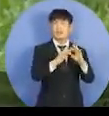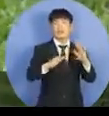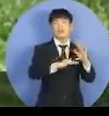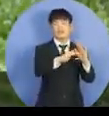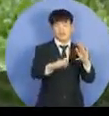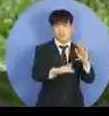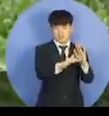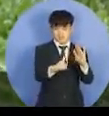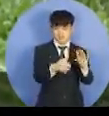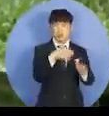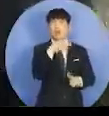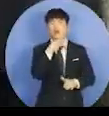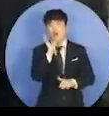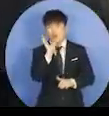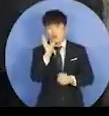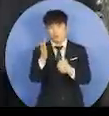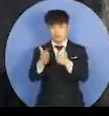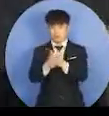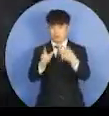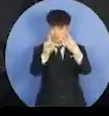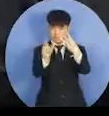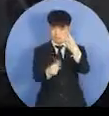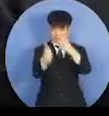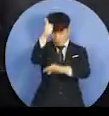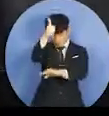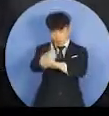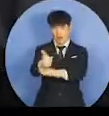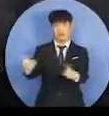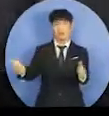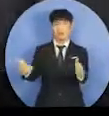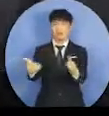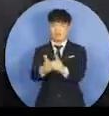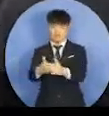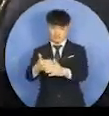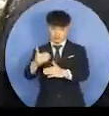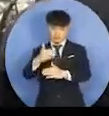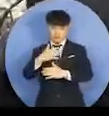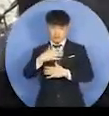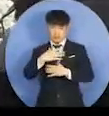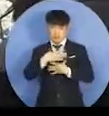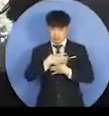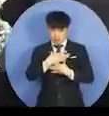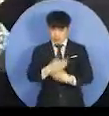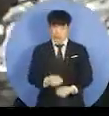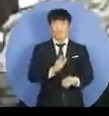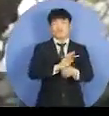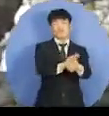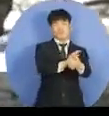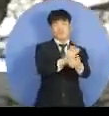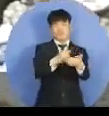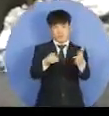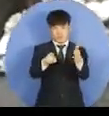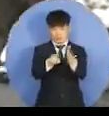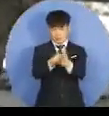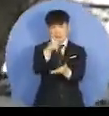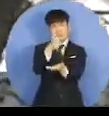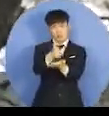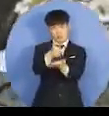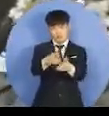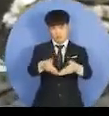인력수급 불균형에 대비해 지난 3월 말까지 인공수분 교배기를 보급해 안정적으로 인공수분을 할 수 있도록